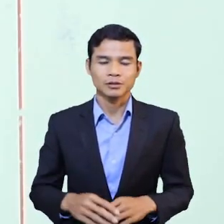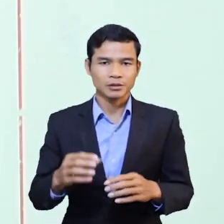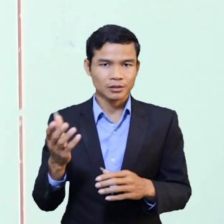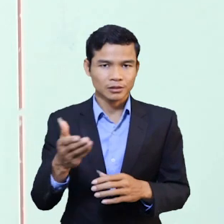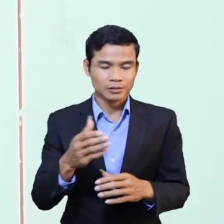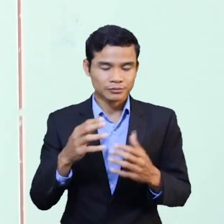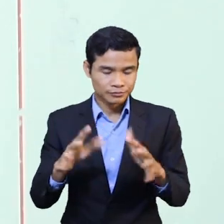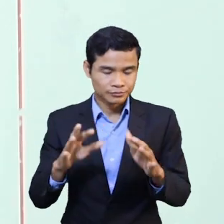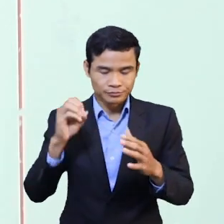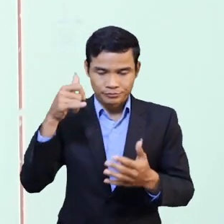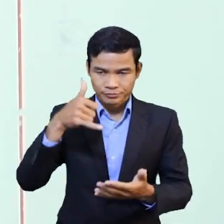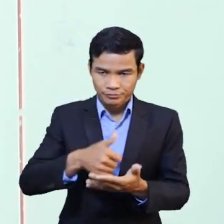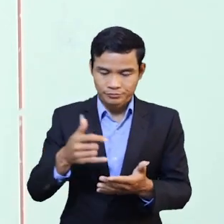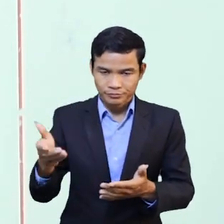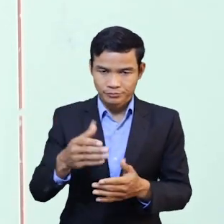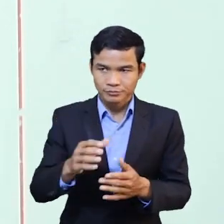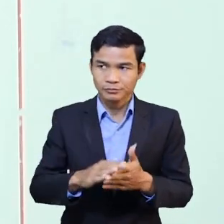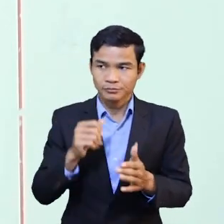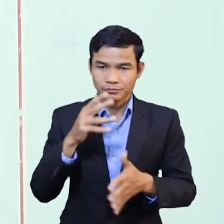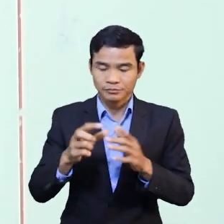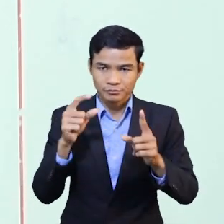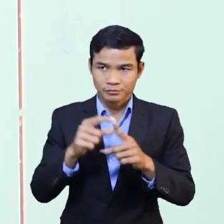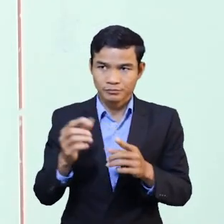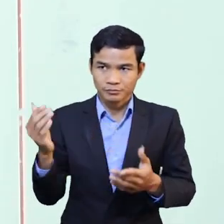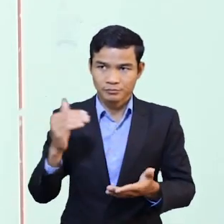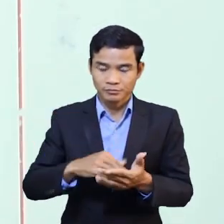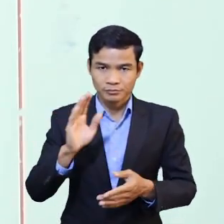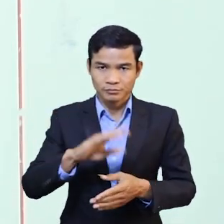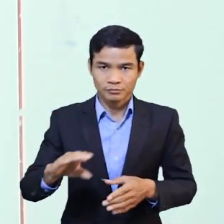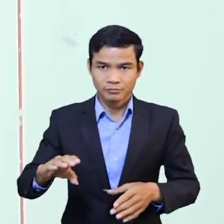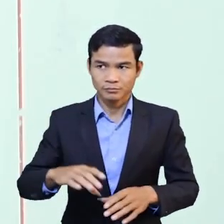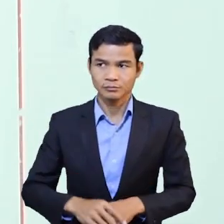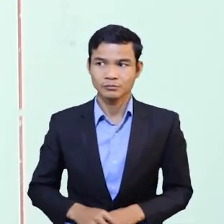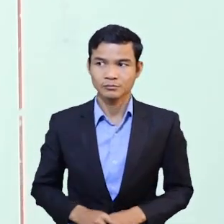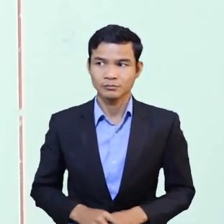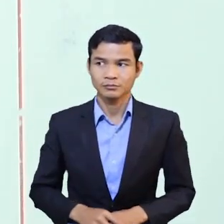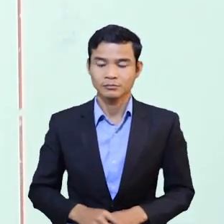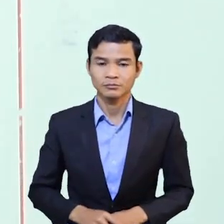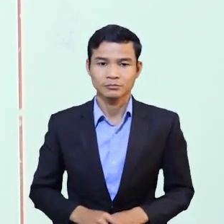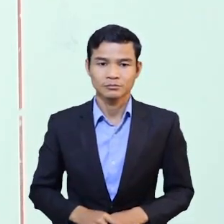con chà ấy là chà dương ăn pịa mình bạn đòn nè con chà